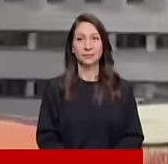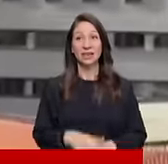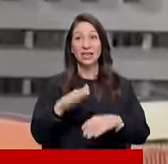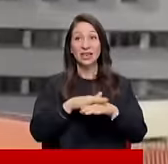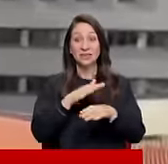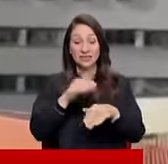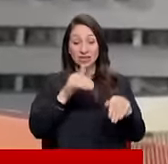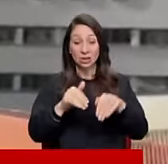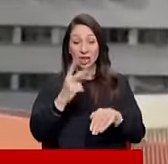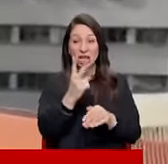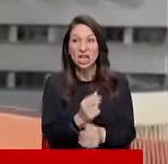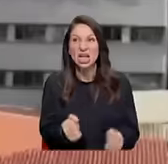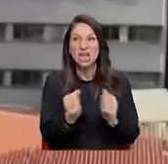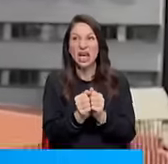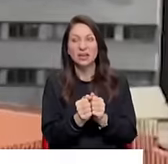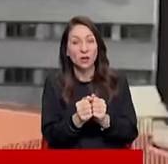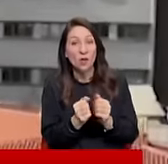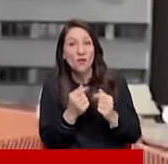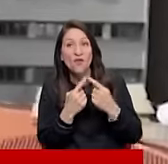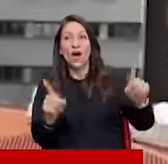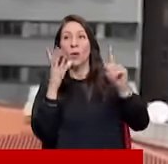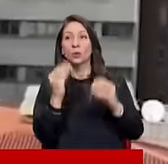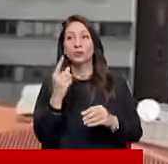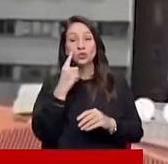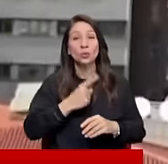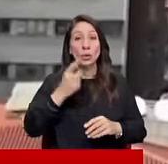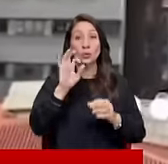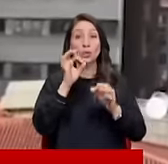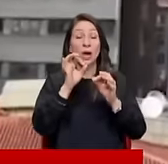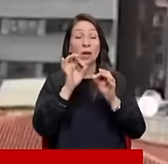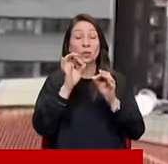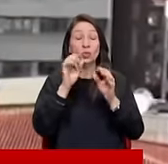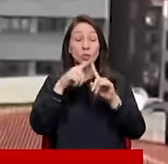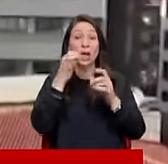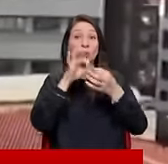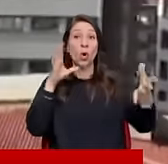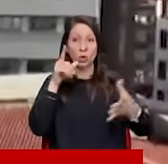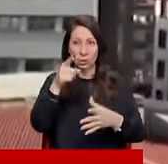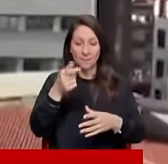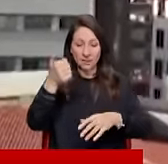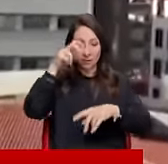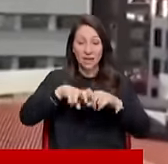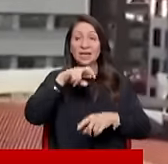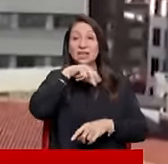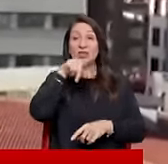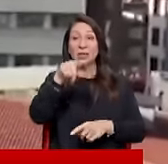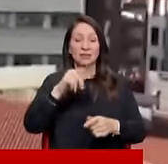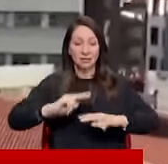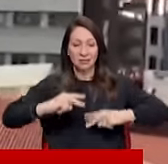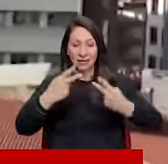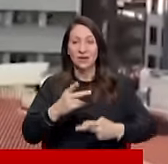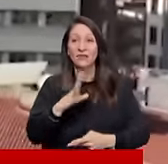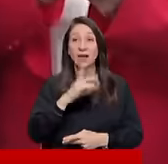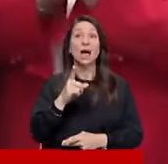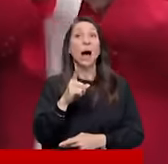Yavaş'ın seçimde iki kat fark attığı rakibi Cumhur İttifakı'nın adayı Turgut Altınok'un başkanlık koltuğunda oturduğu Keçiören'de de devir teslim